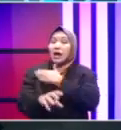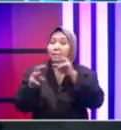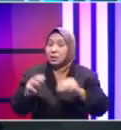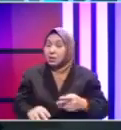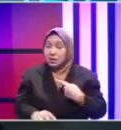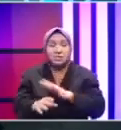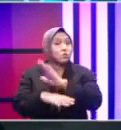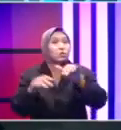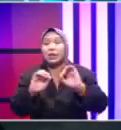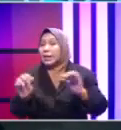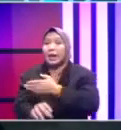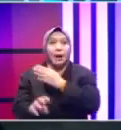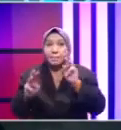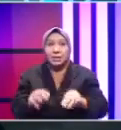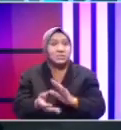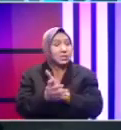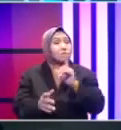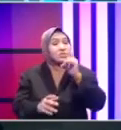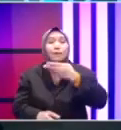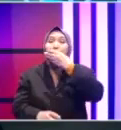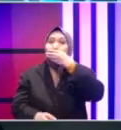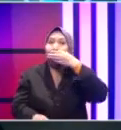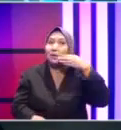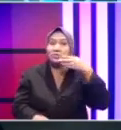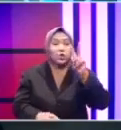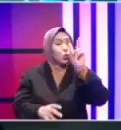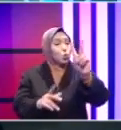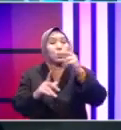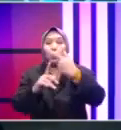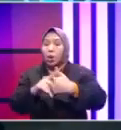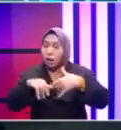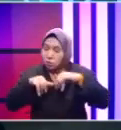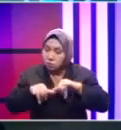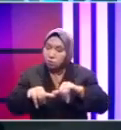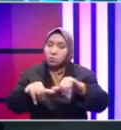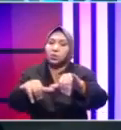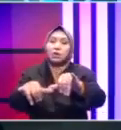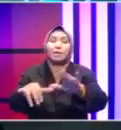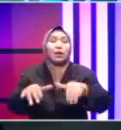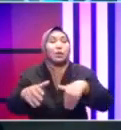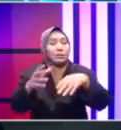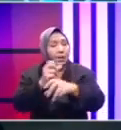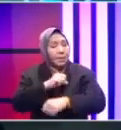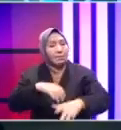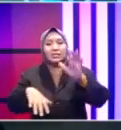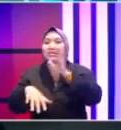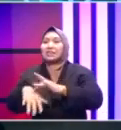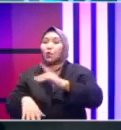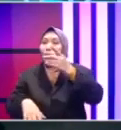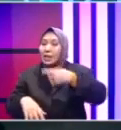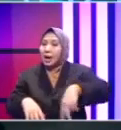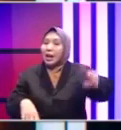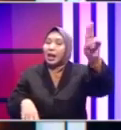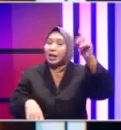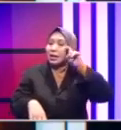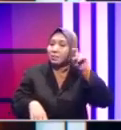kita semua ini maka hendaklah dia berpuasa selama dua bulan berturut-turut mau sebelum mereka boleh dapat kembali menyentuh satu sama lain dalam arti